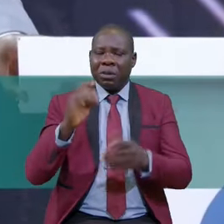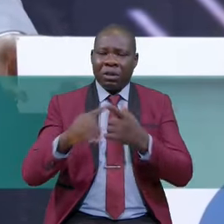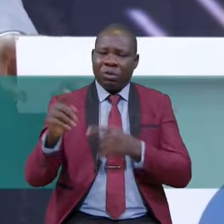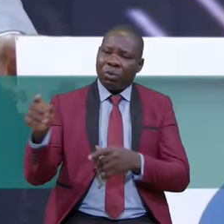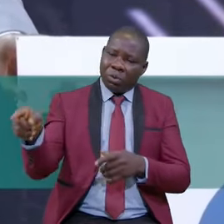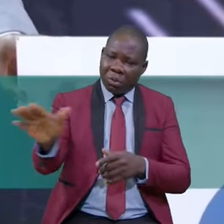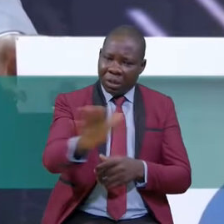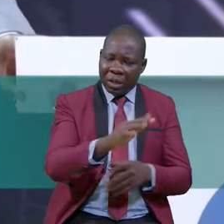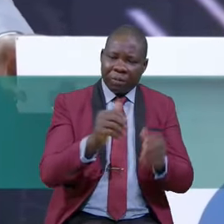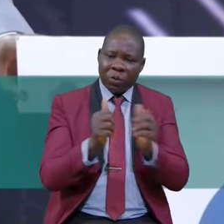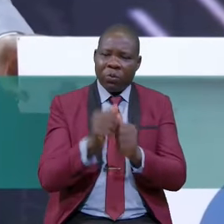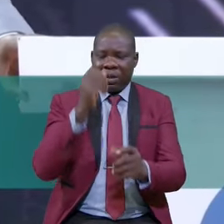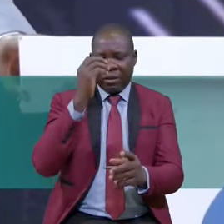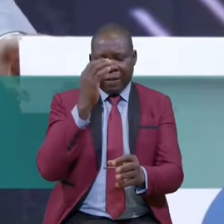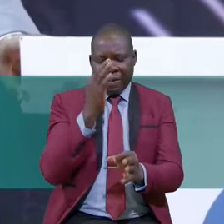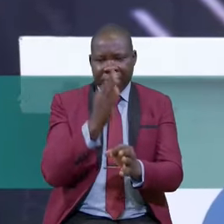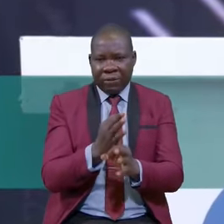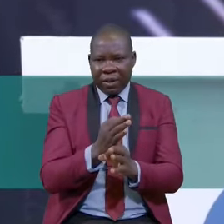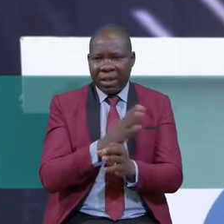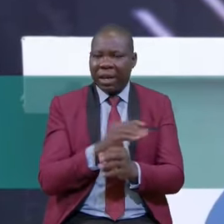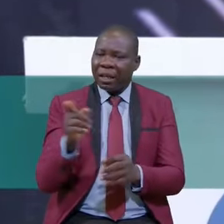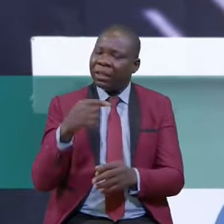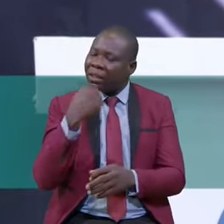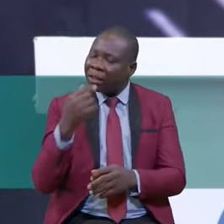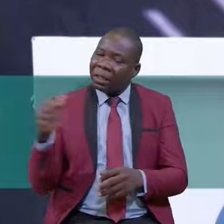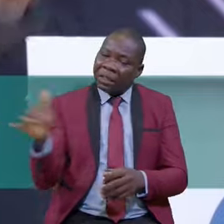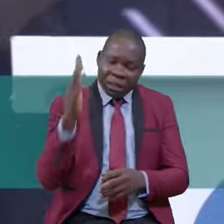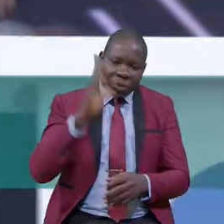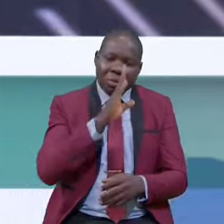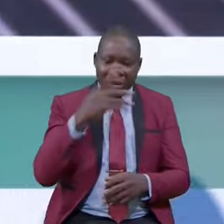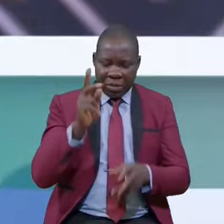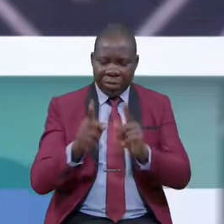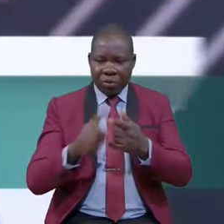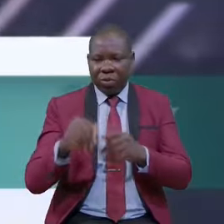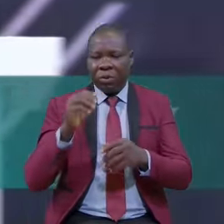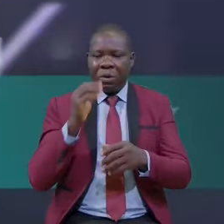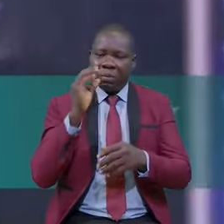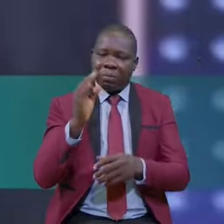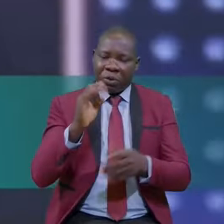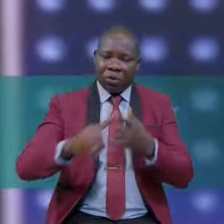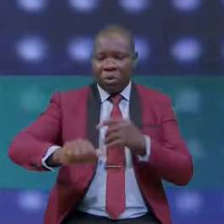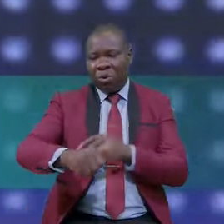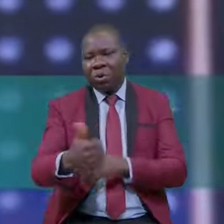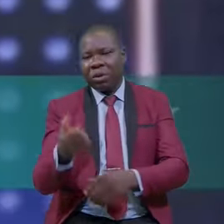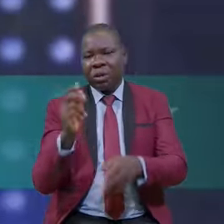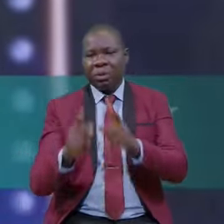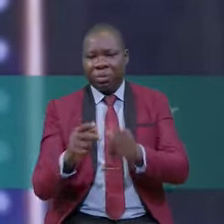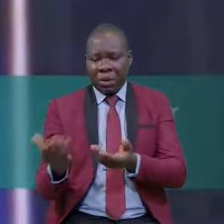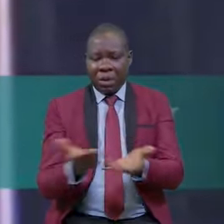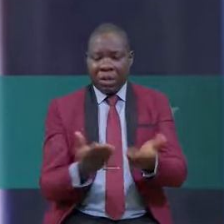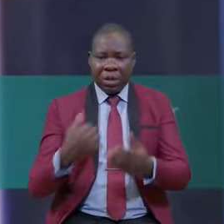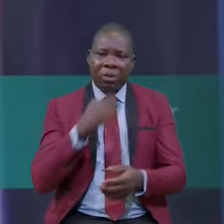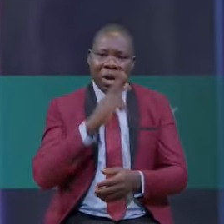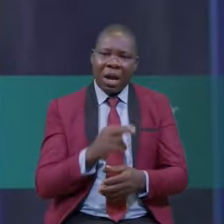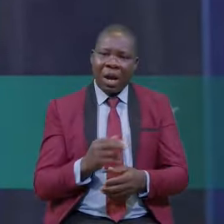dit, c'est ceux qui allaient prêcher l'évangile à toute la créature. Ils étaient par-ci, par-là, ils vacillaient, ils étaient en haut et en bas.